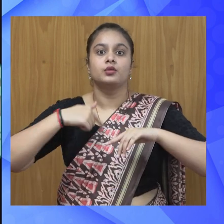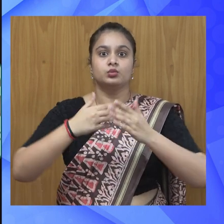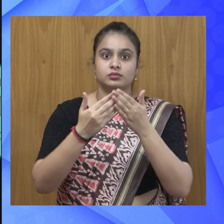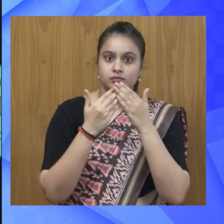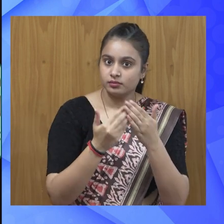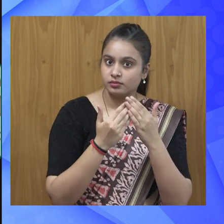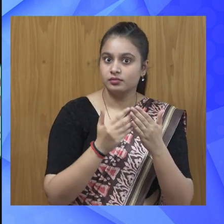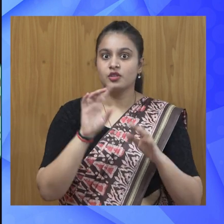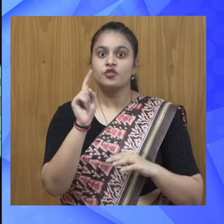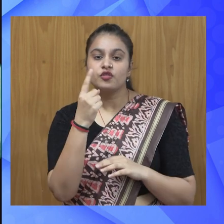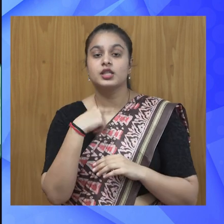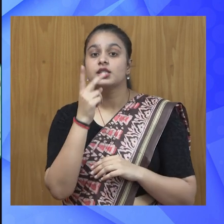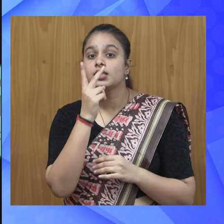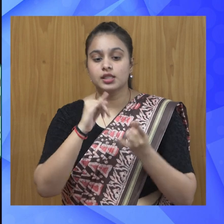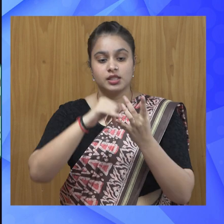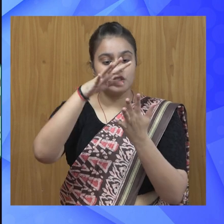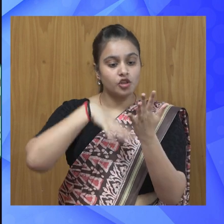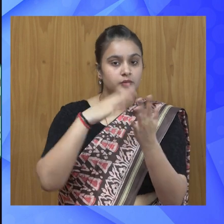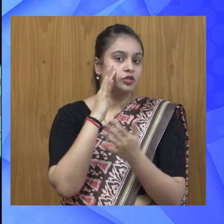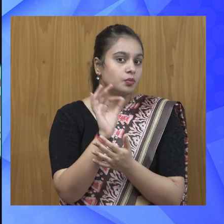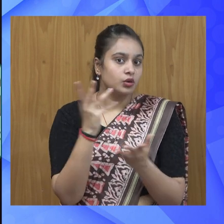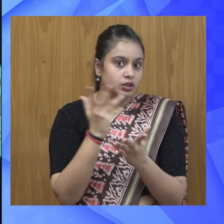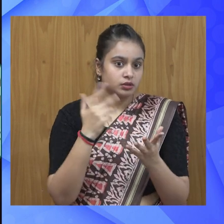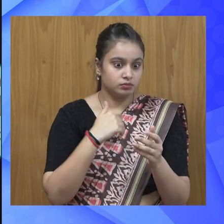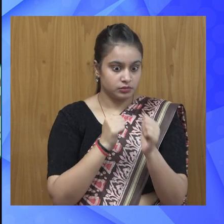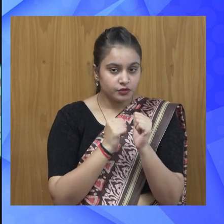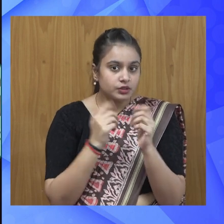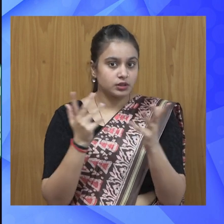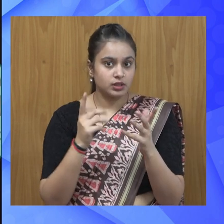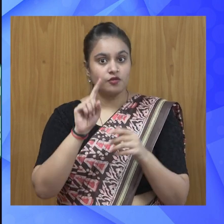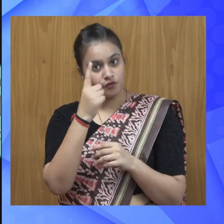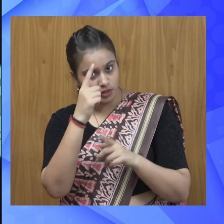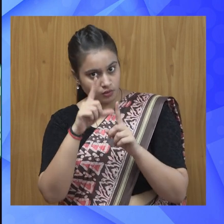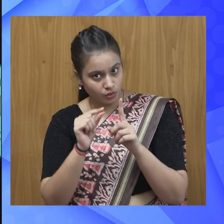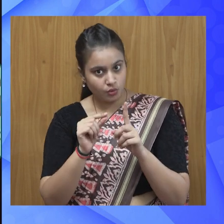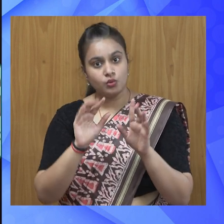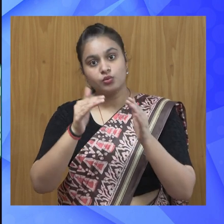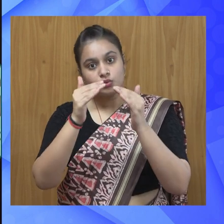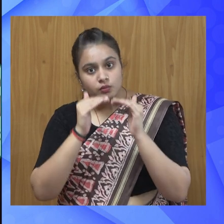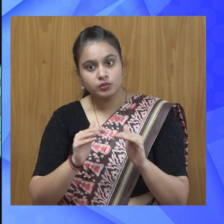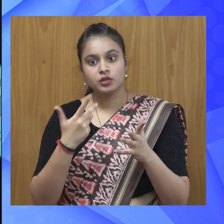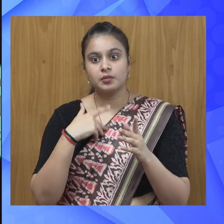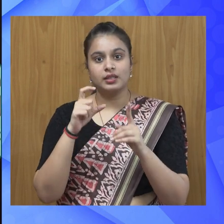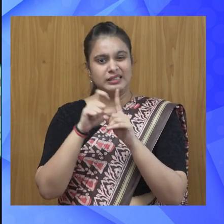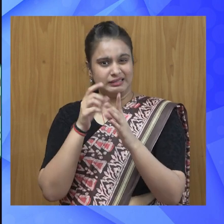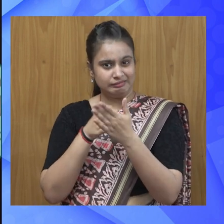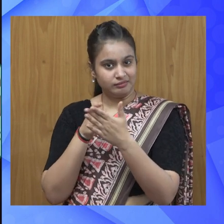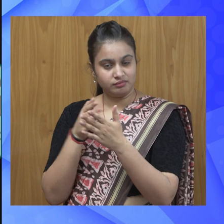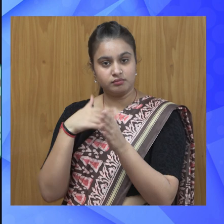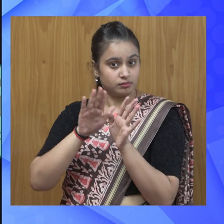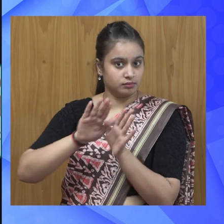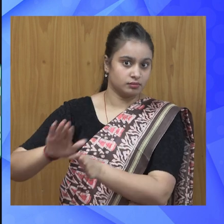को, पहले देखें कौन सा सब्जेक्ट इम्पोर्टेंट है, कौन सा मुश्किल है, उसको पहले करें, सारे जो डिस्ट्रैक्शन है उसको अवॉइड करें,